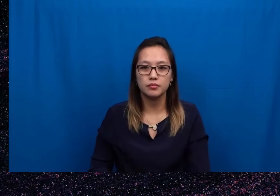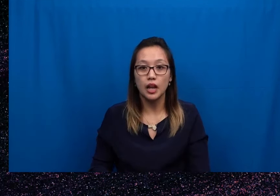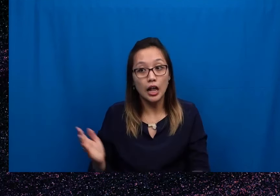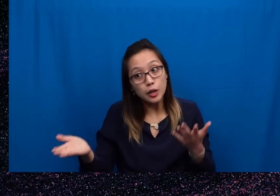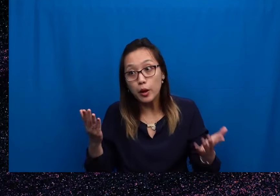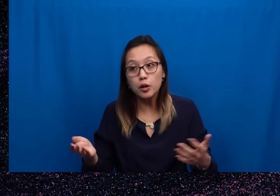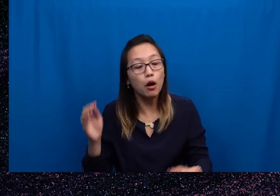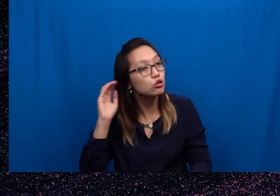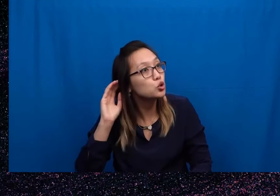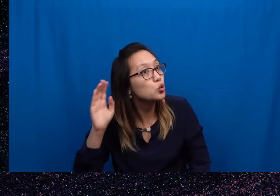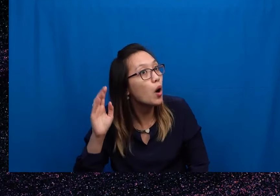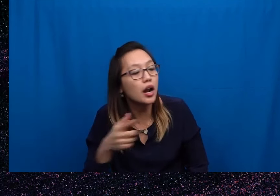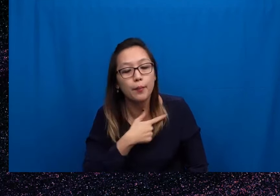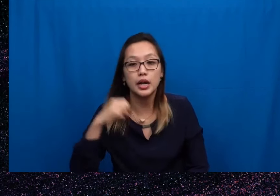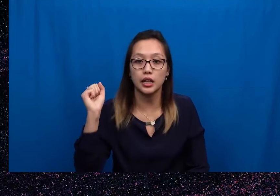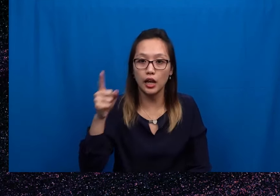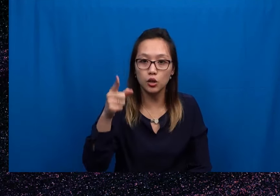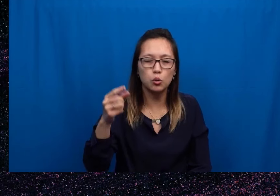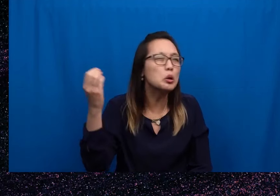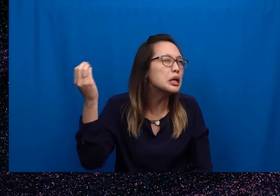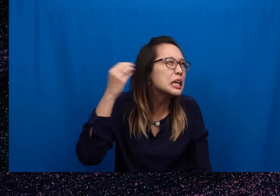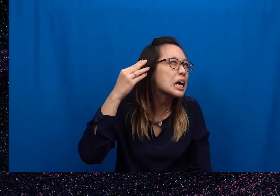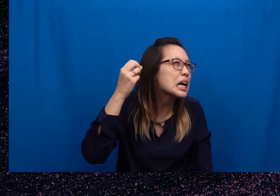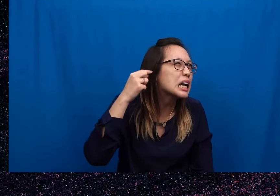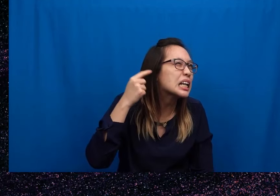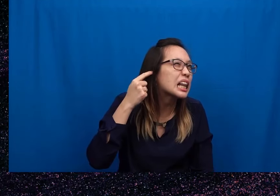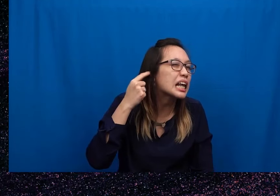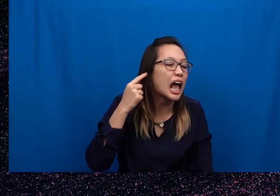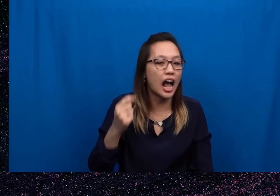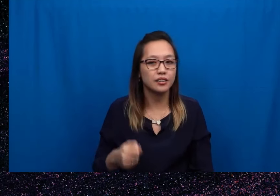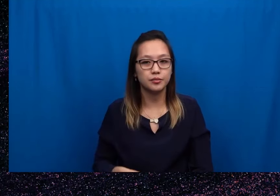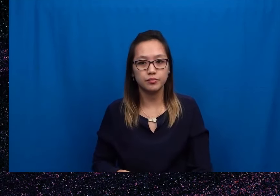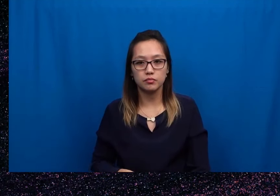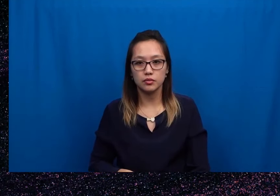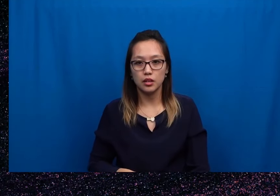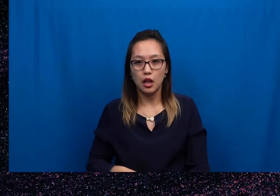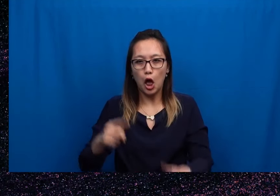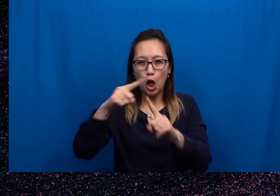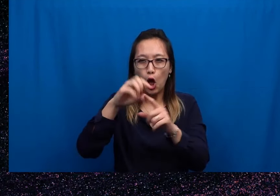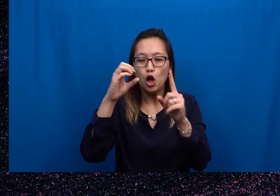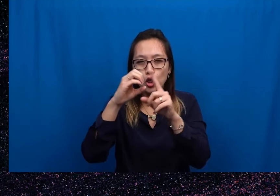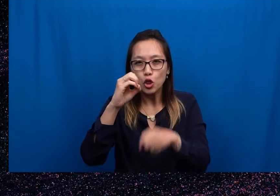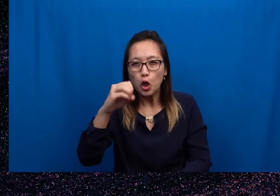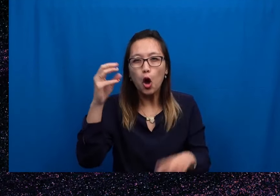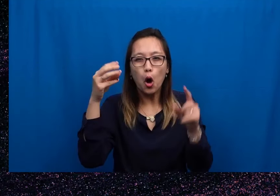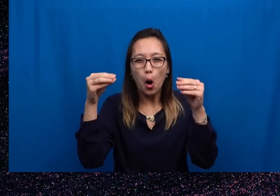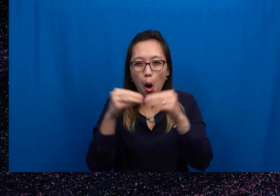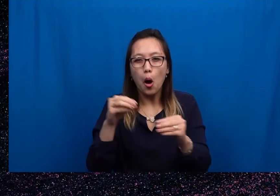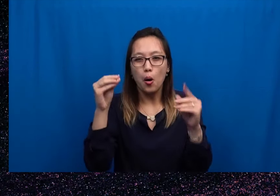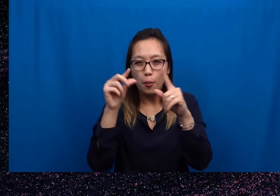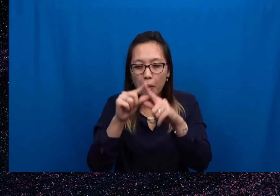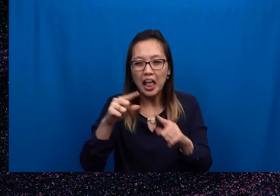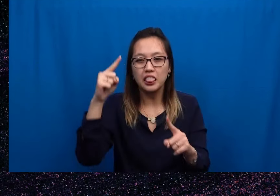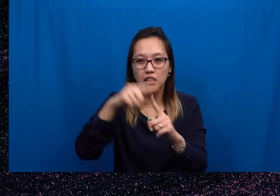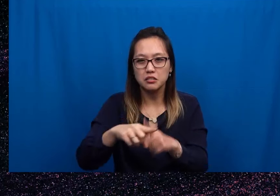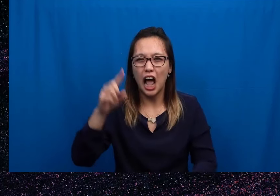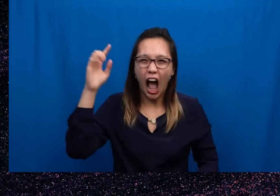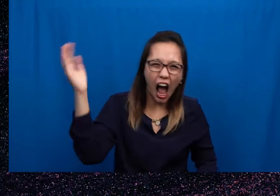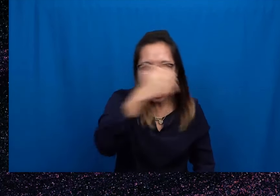Pendeta itu seperti terngiang yang di telinga saya. Dia berkata, bertobat, terima Yesus, maka kamu akan